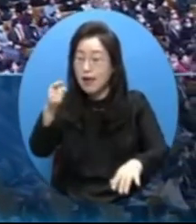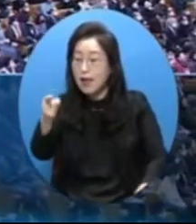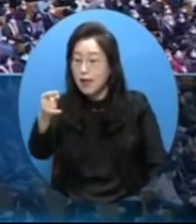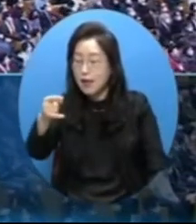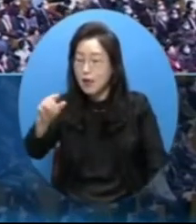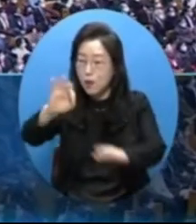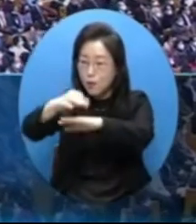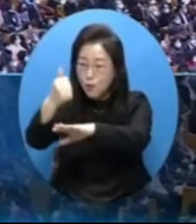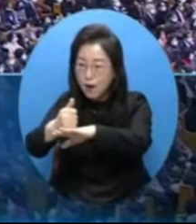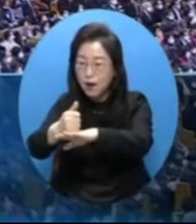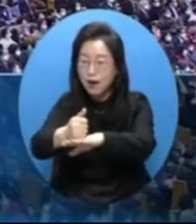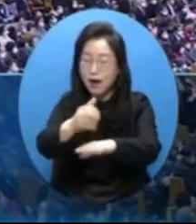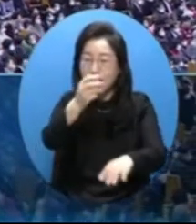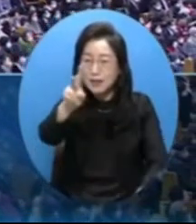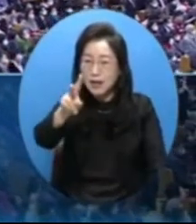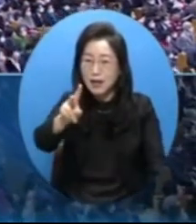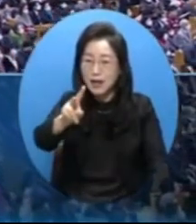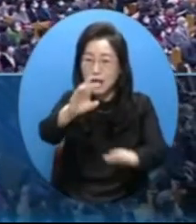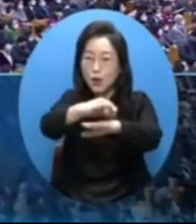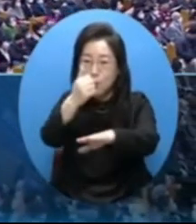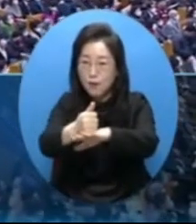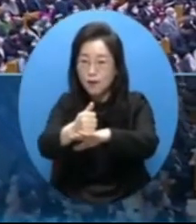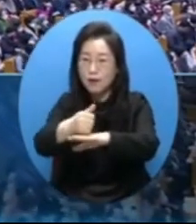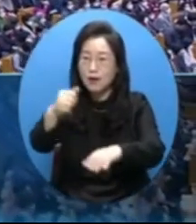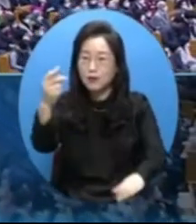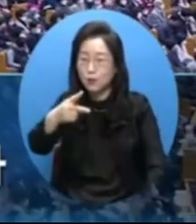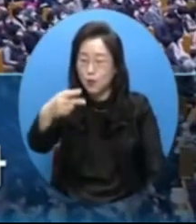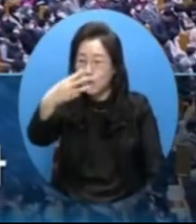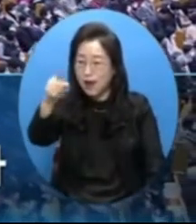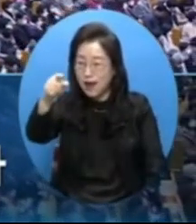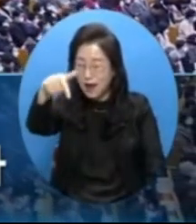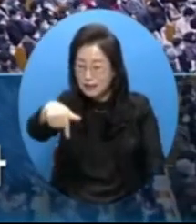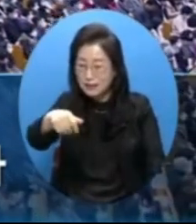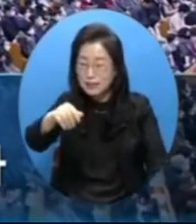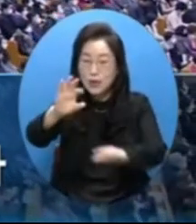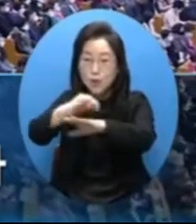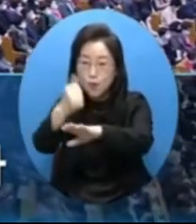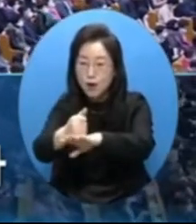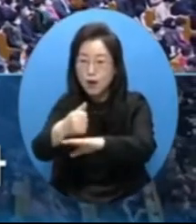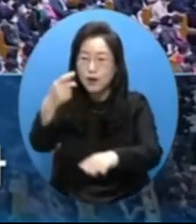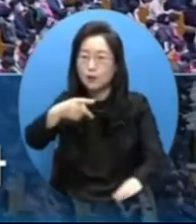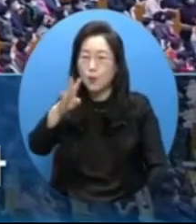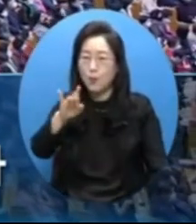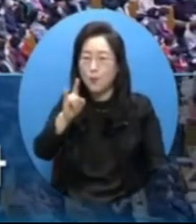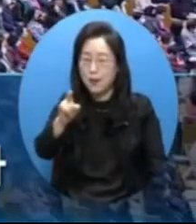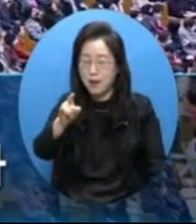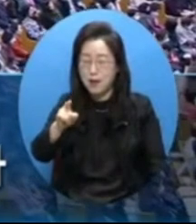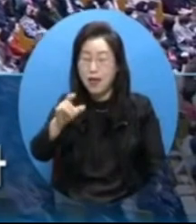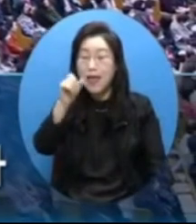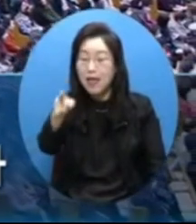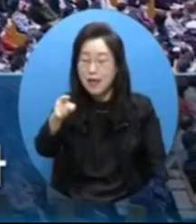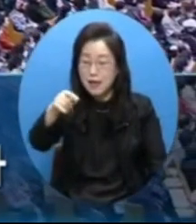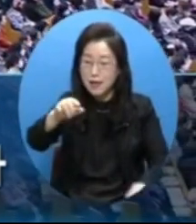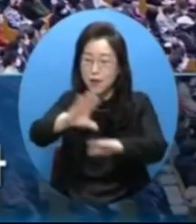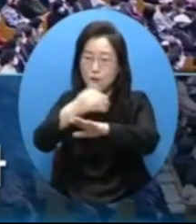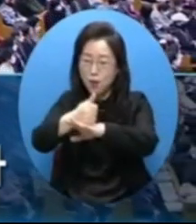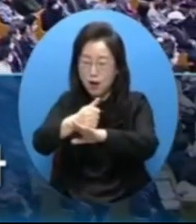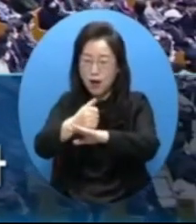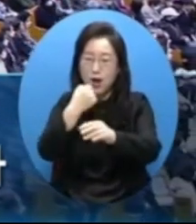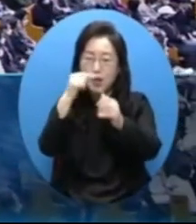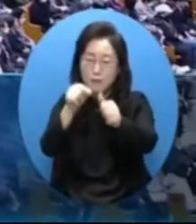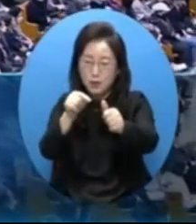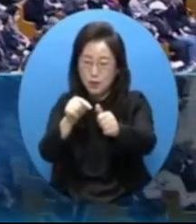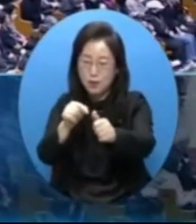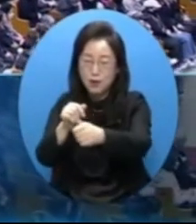왕 호함과 야르모 왕비란과 라기스왕 아비아와 에글루왕 드빌에게 보내어 이르되 내게로 올라와 나를 도우라